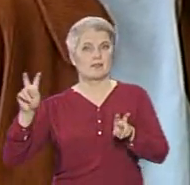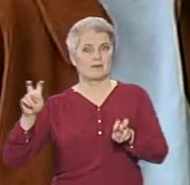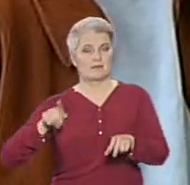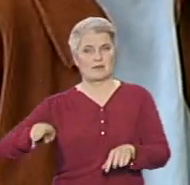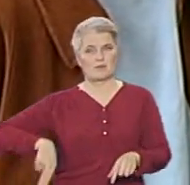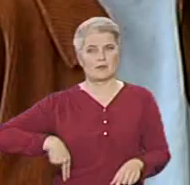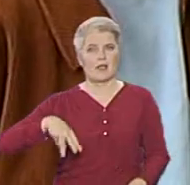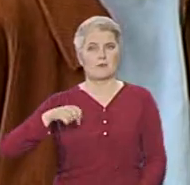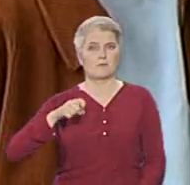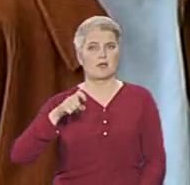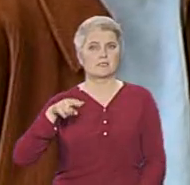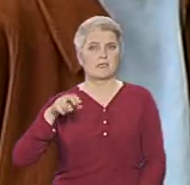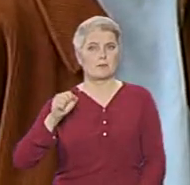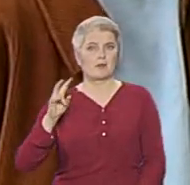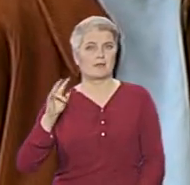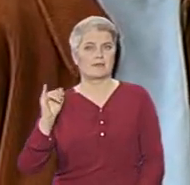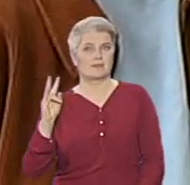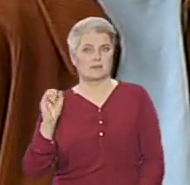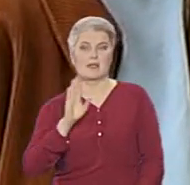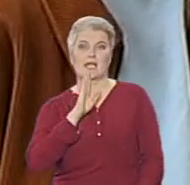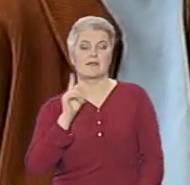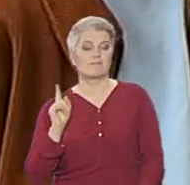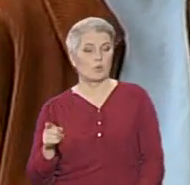директор там Мазепа Ніна, і вона